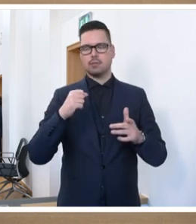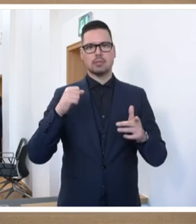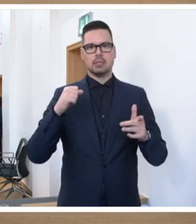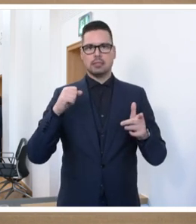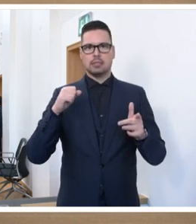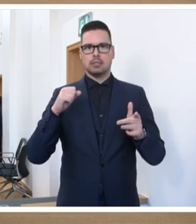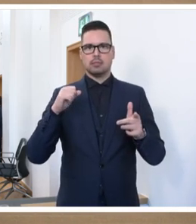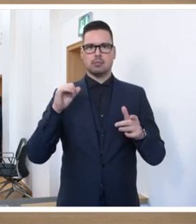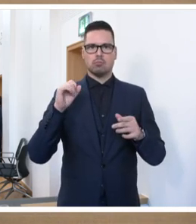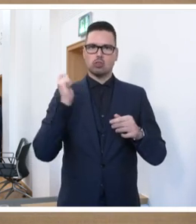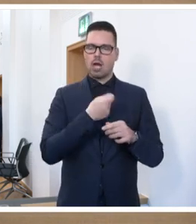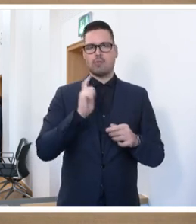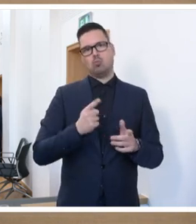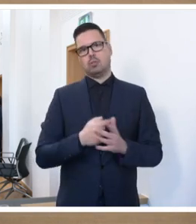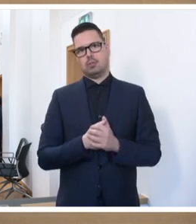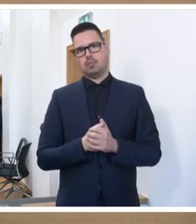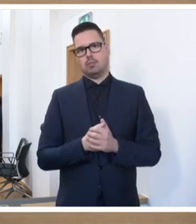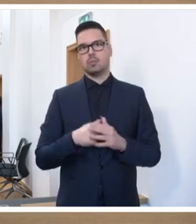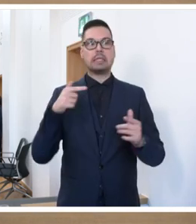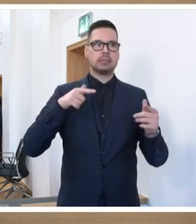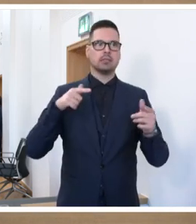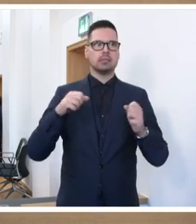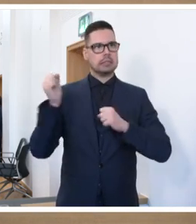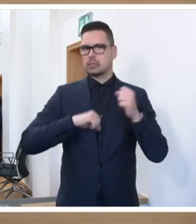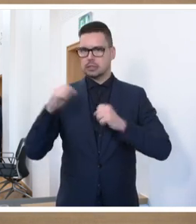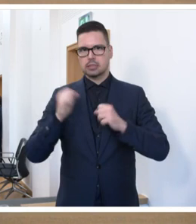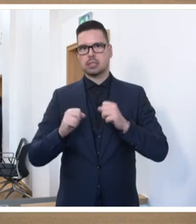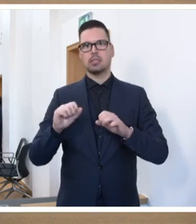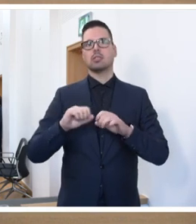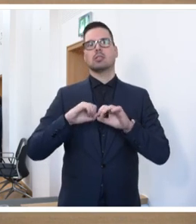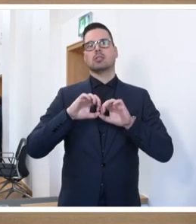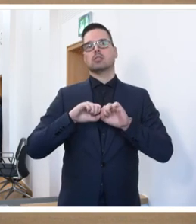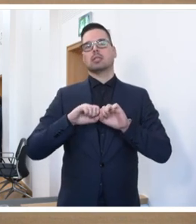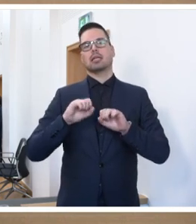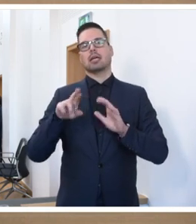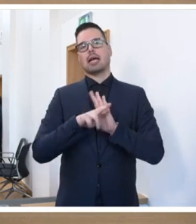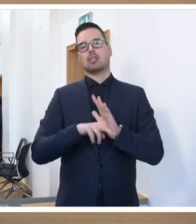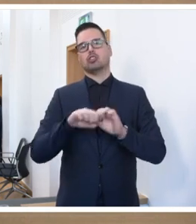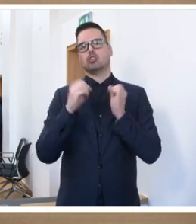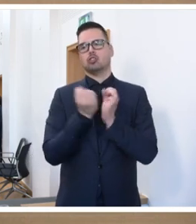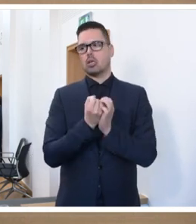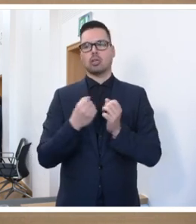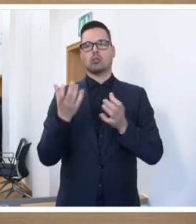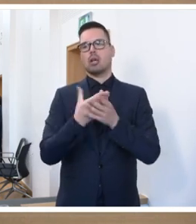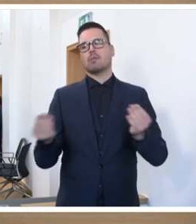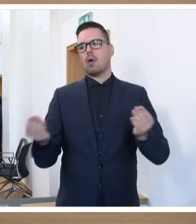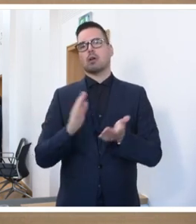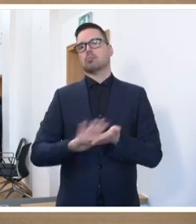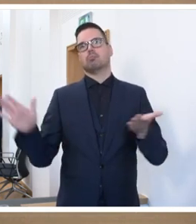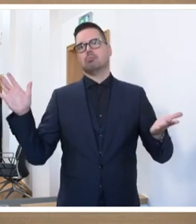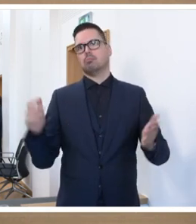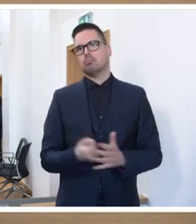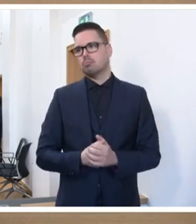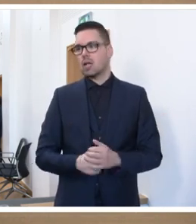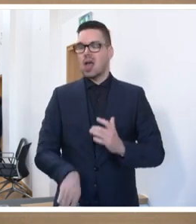alle. Derartige Ausschreitungen kann und darf ein funktionierender Rechtsstaat daher nicht folgenlos geschehen lassen. Bei dieser